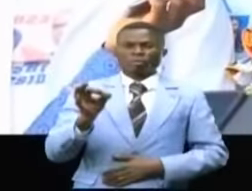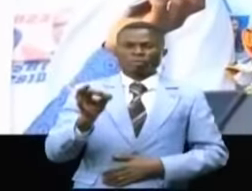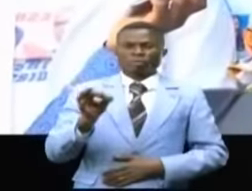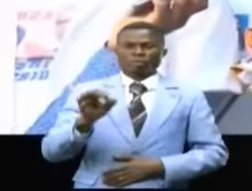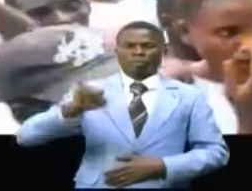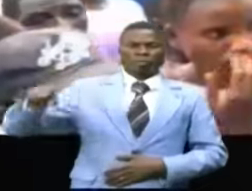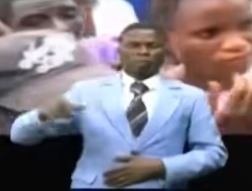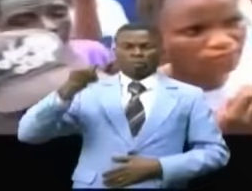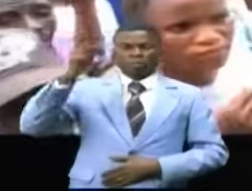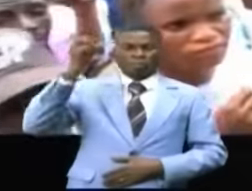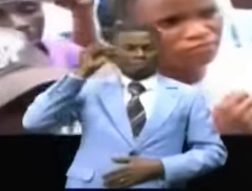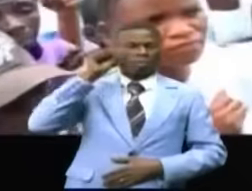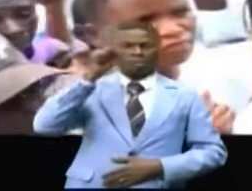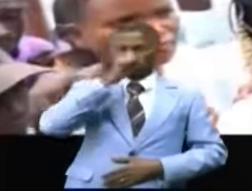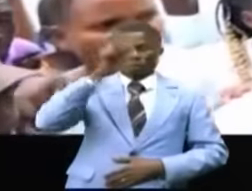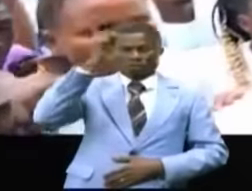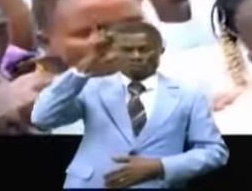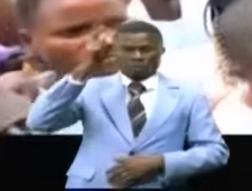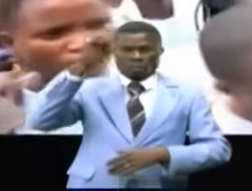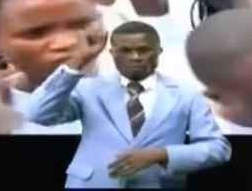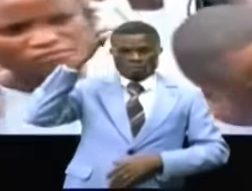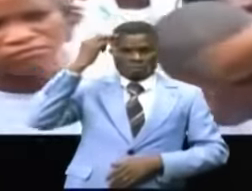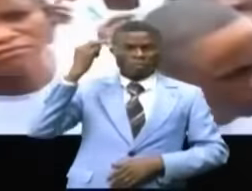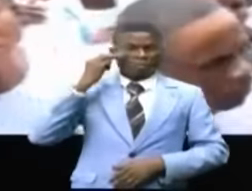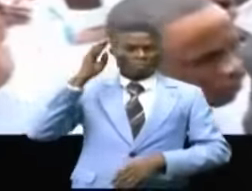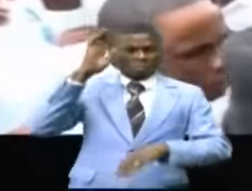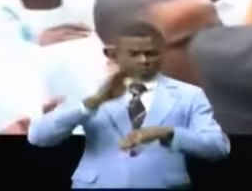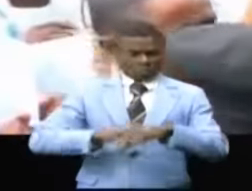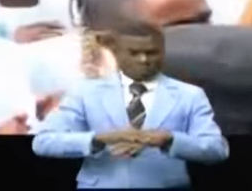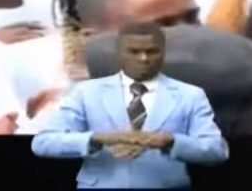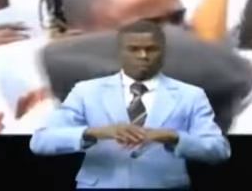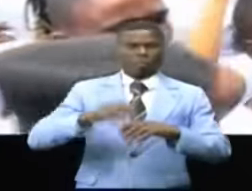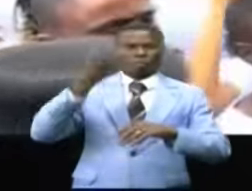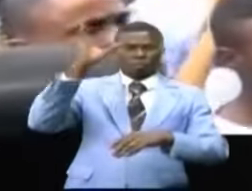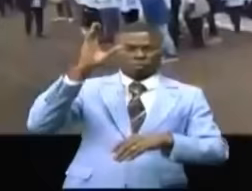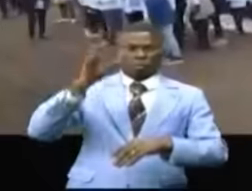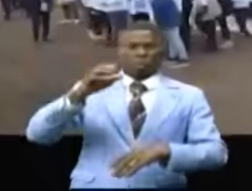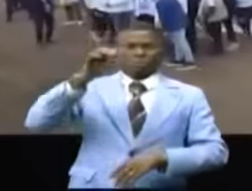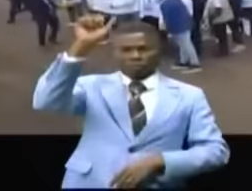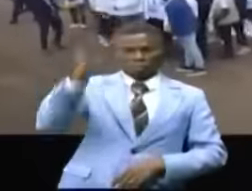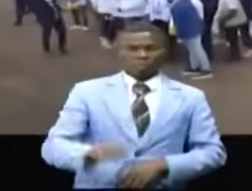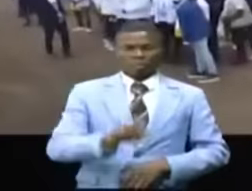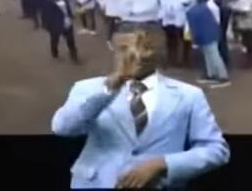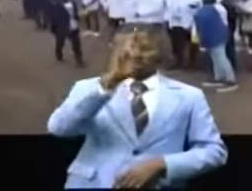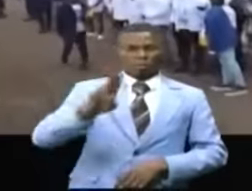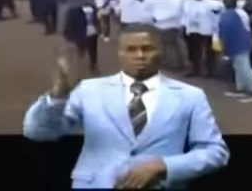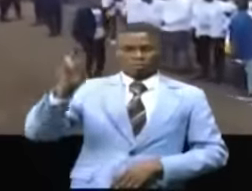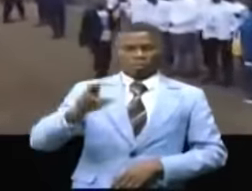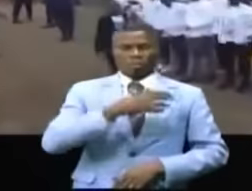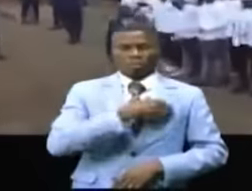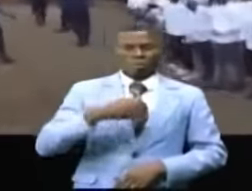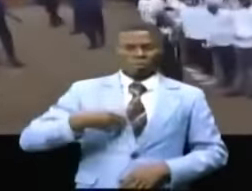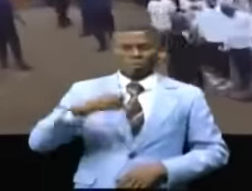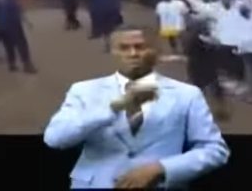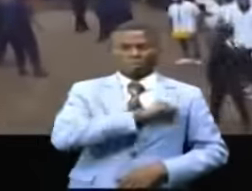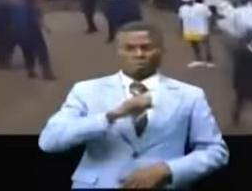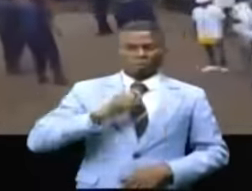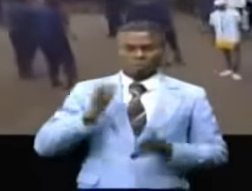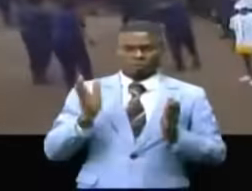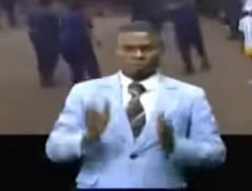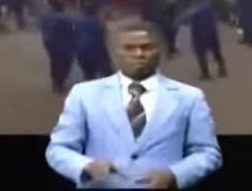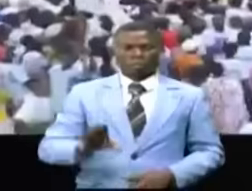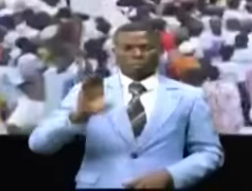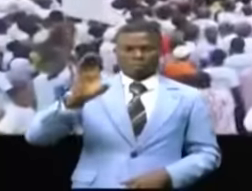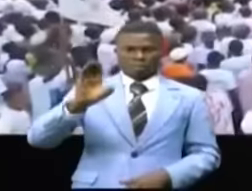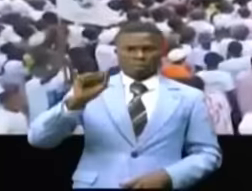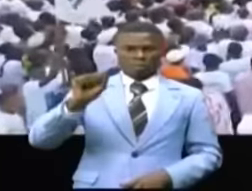Jean-Michel Samalukonde sera le premier premier ministre à arriver dans cette province du Bazuélé. La sénatrice Carole Aguito, fille du terroir,